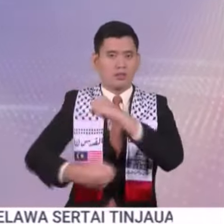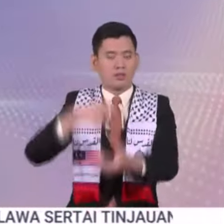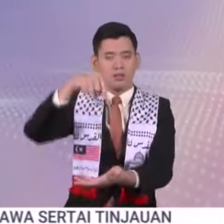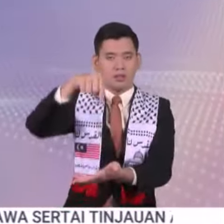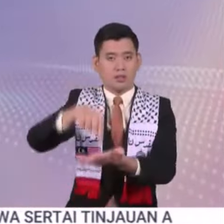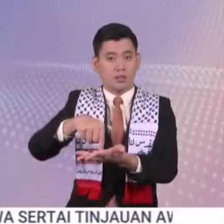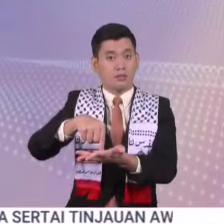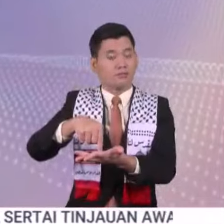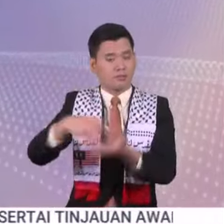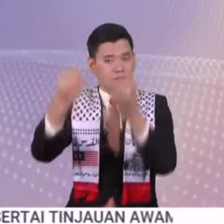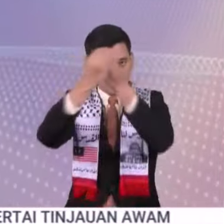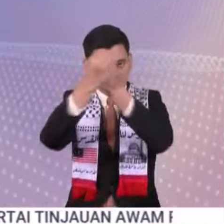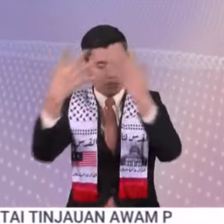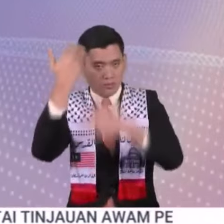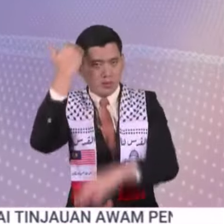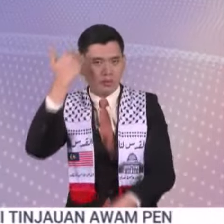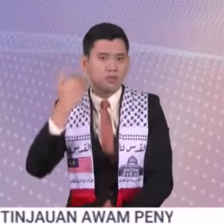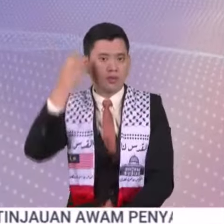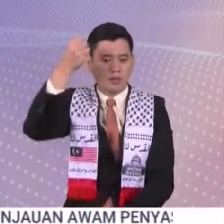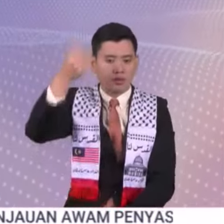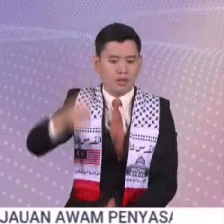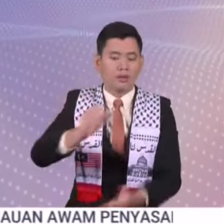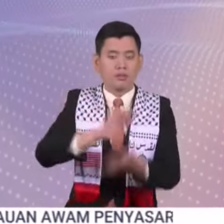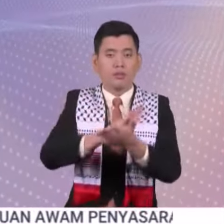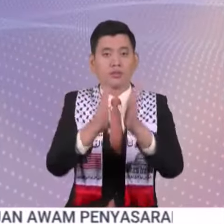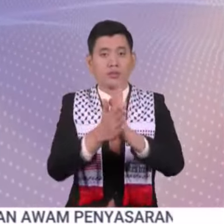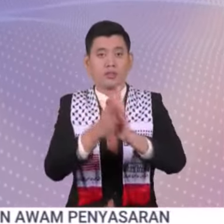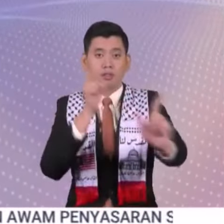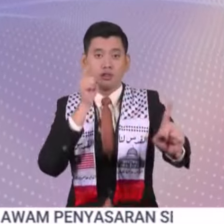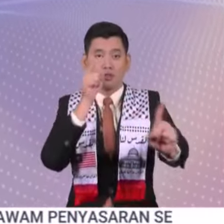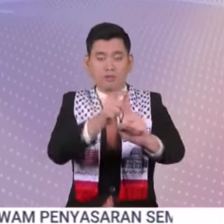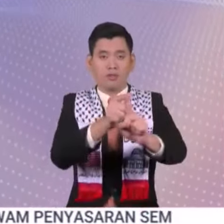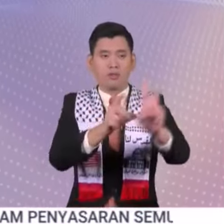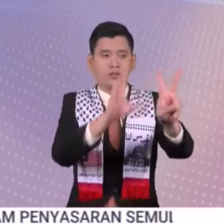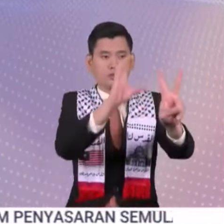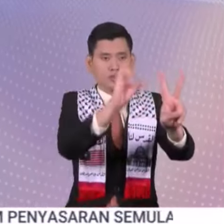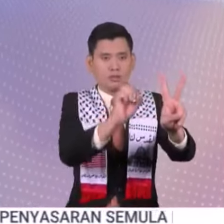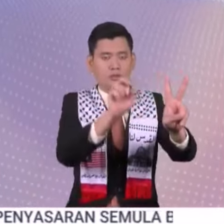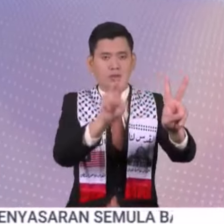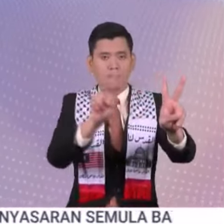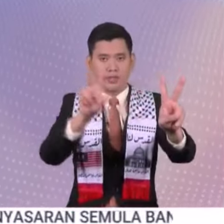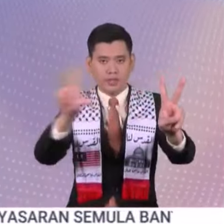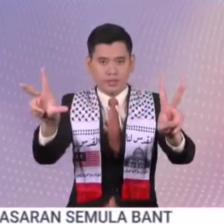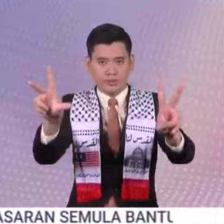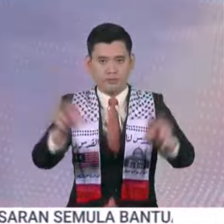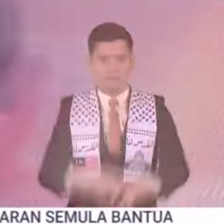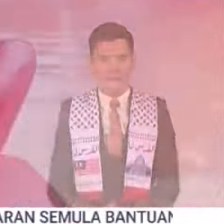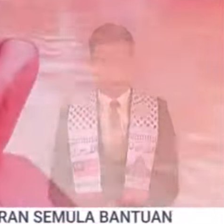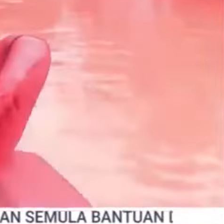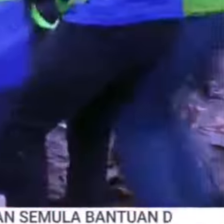pertama imbasan berita-berita mahkamah yang jadi tumpuan sepanjang 2023.